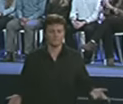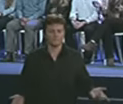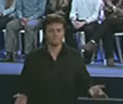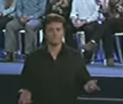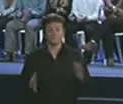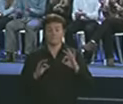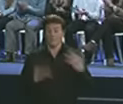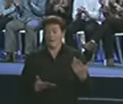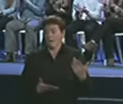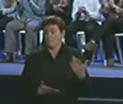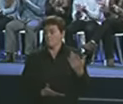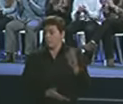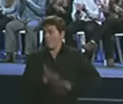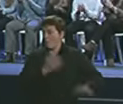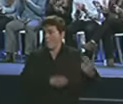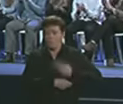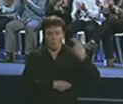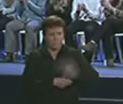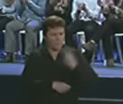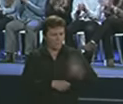c'est un déchaînement.